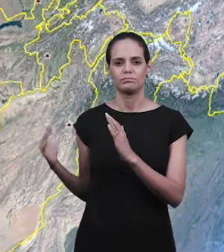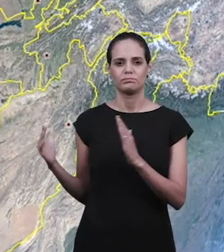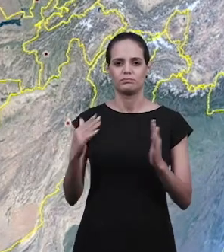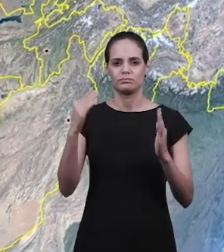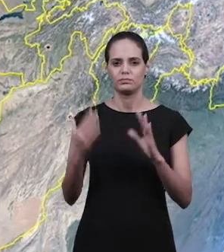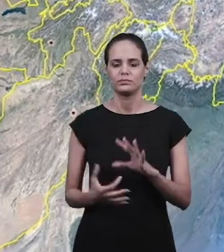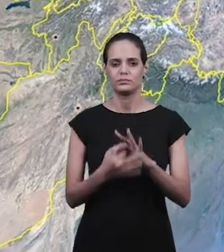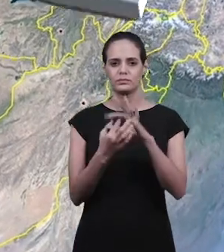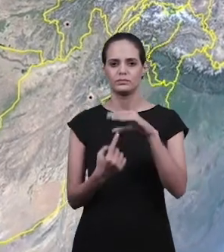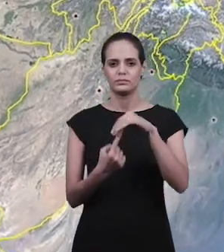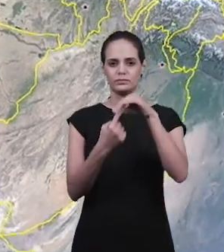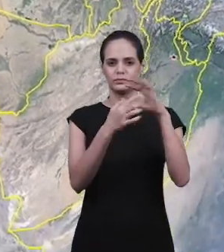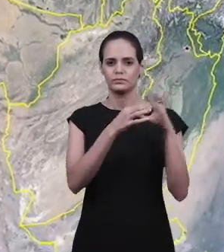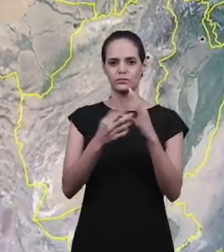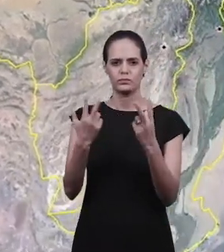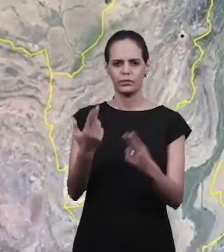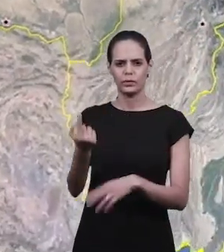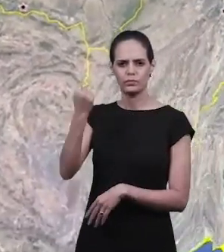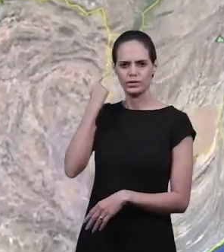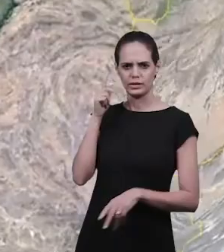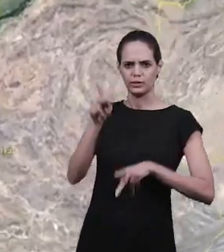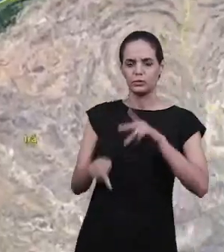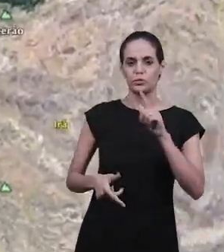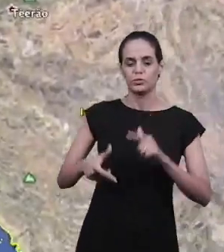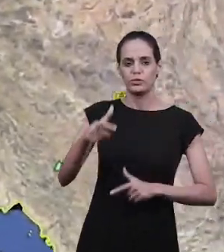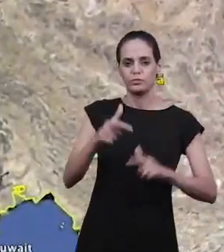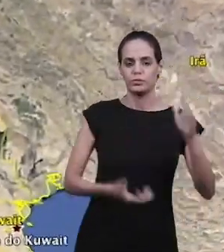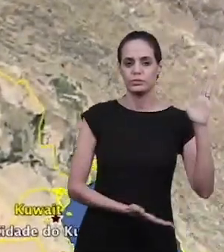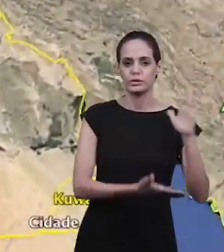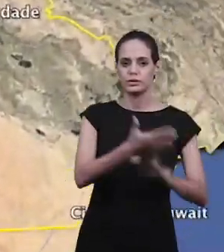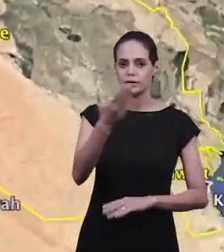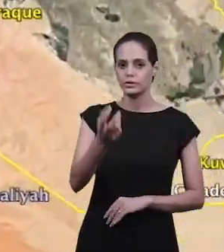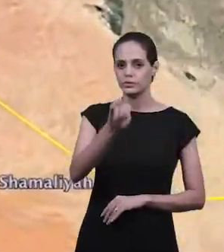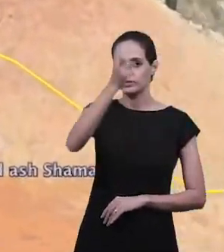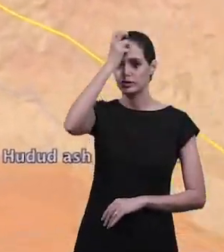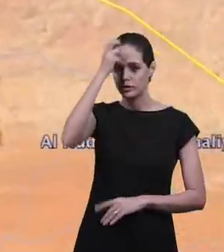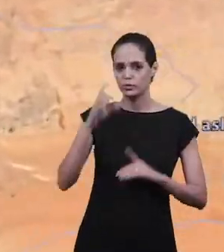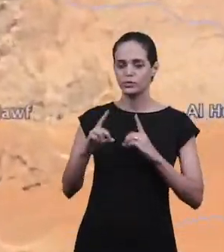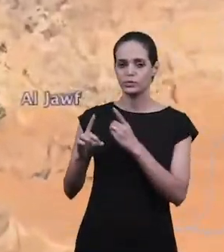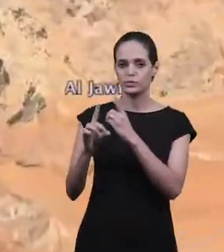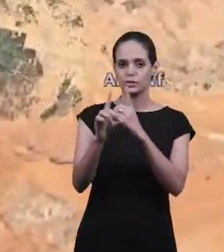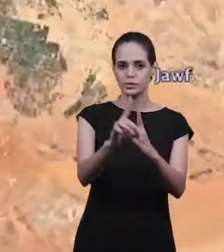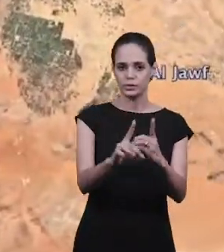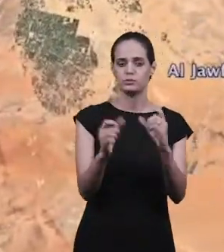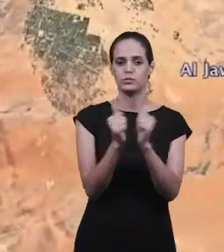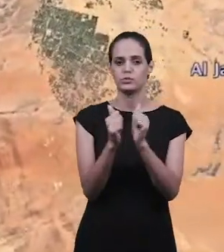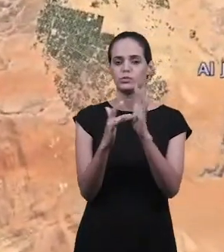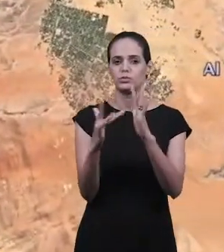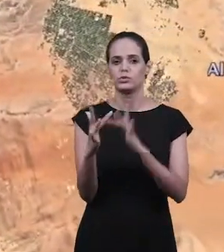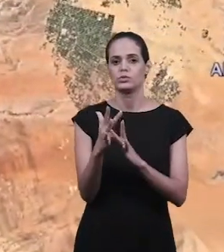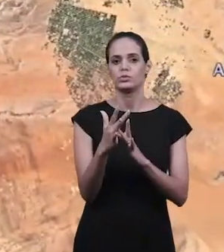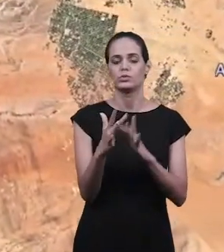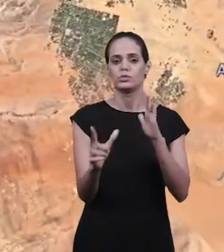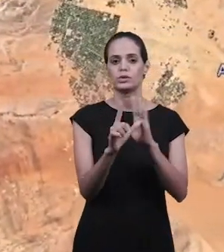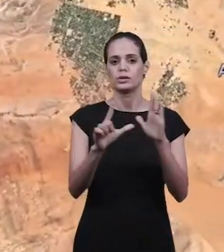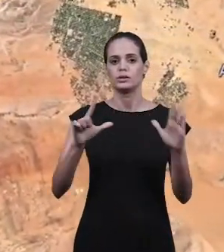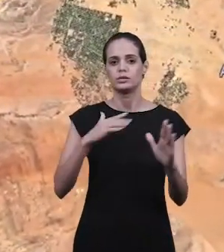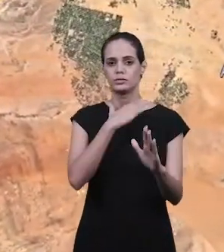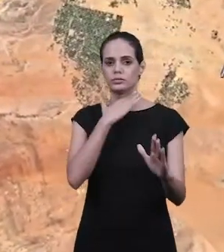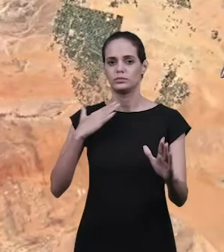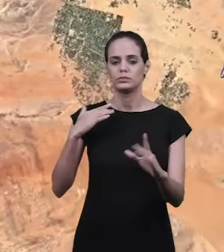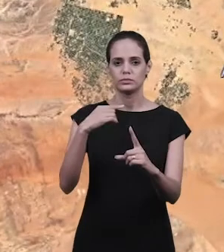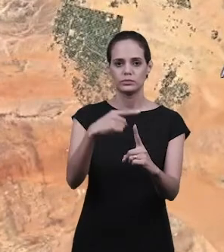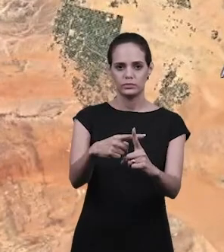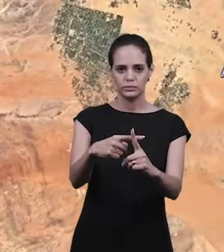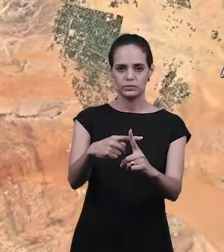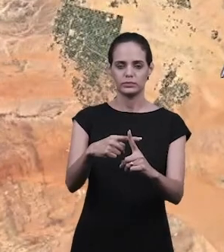vivent un moment d'unité et de communion, comme l'ont vécu les Hébreux à leur sortie d'Égypte et les disciples avec le Seigneur